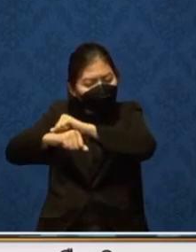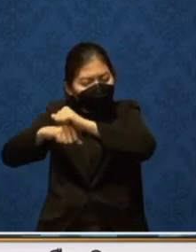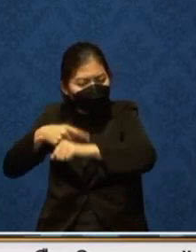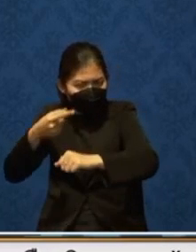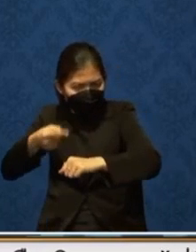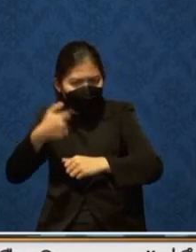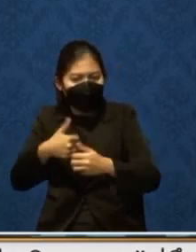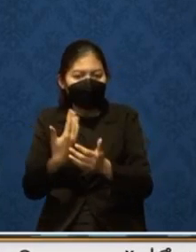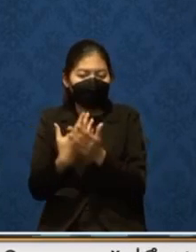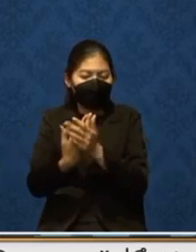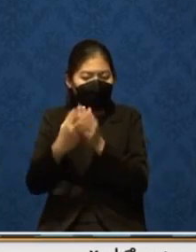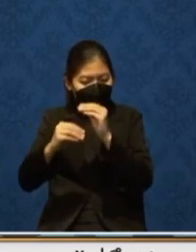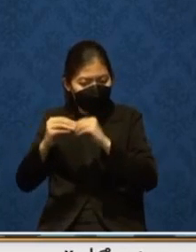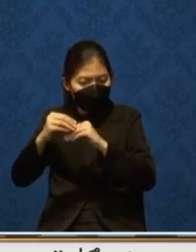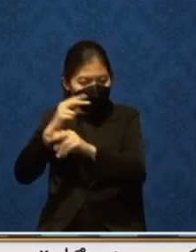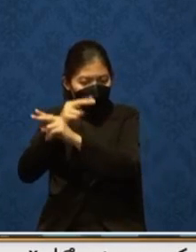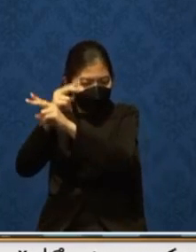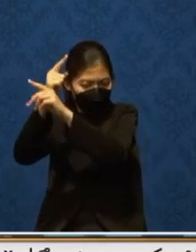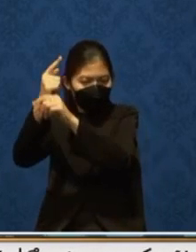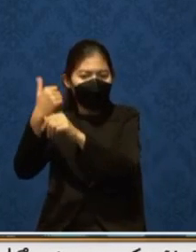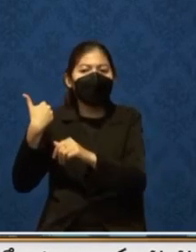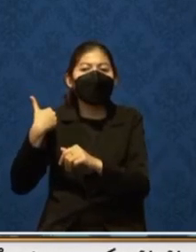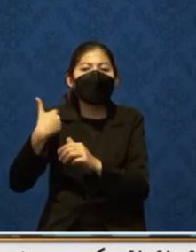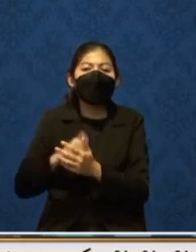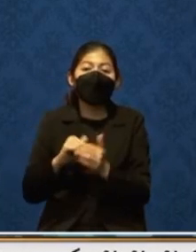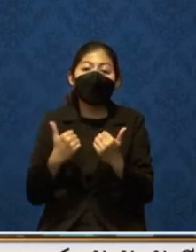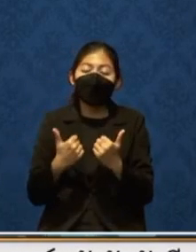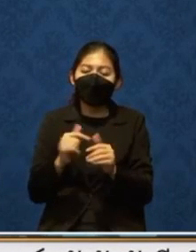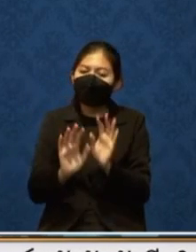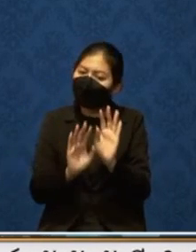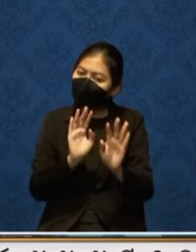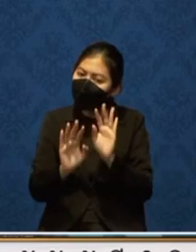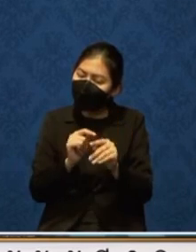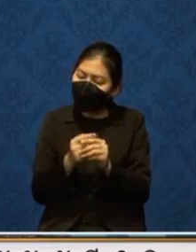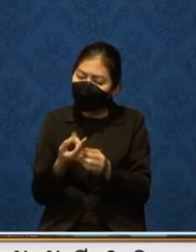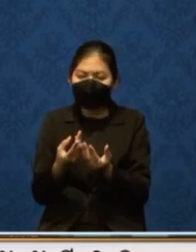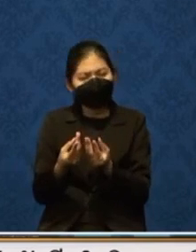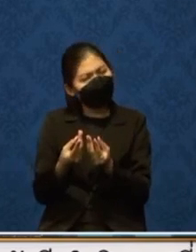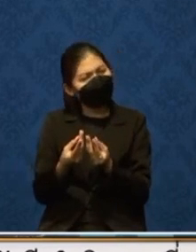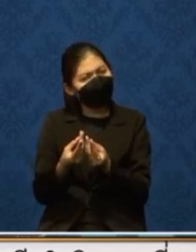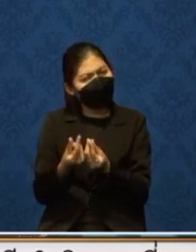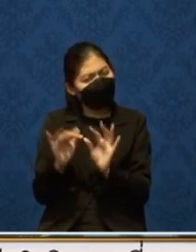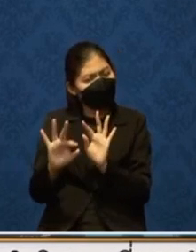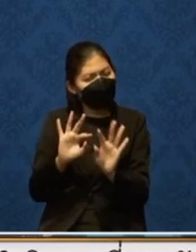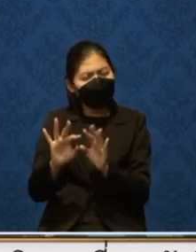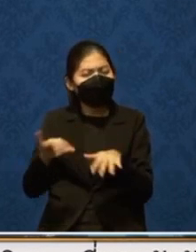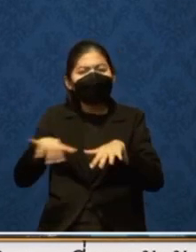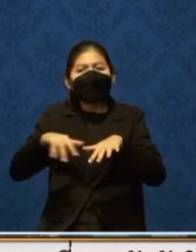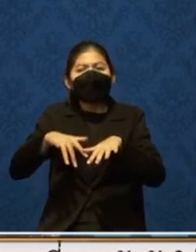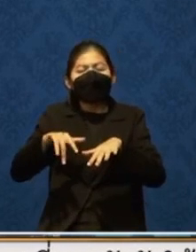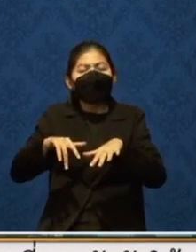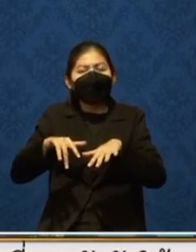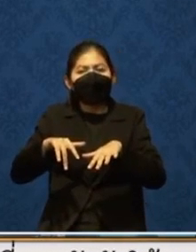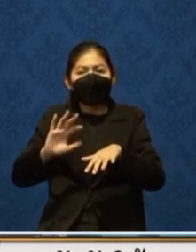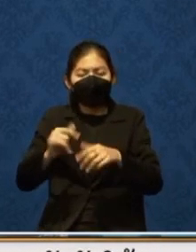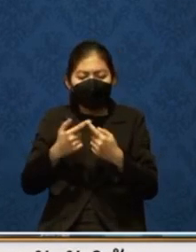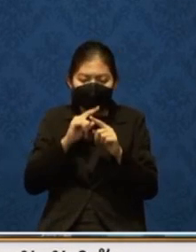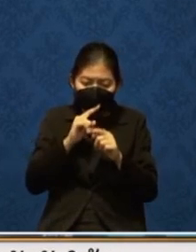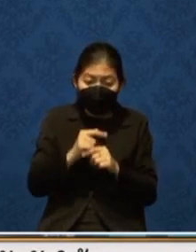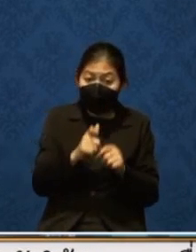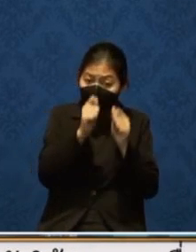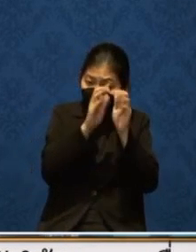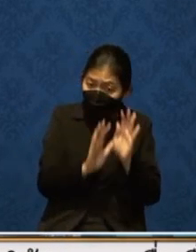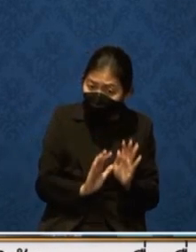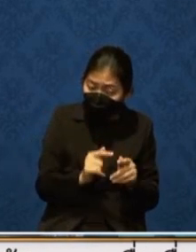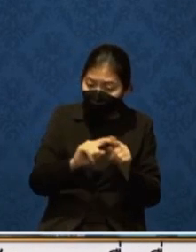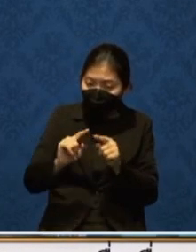วัจะปูดข้เสมอครับตอนนมเป็แค่การประมาณการแบบห UP-YARBพอจะออกแบดีเทลดีไซน์ื่ต่าง ราคาจะปูดแน่